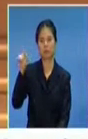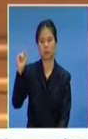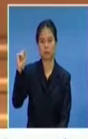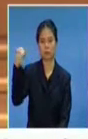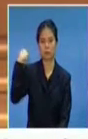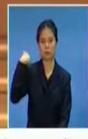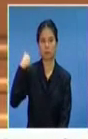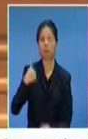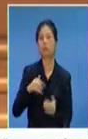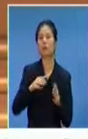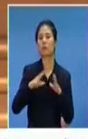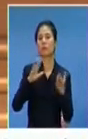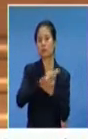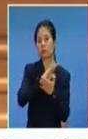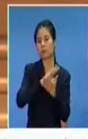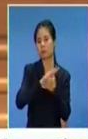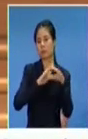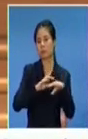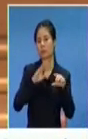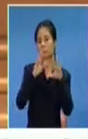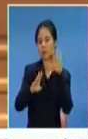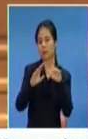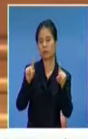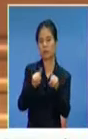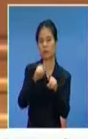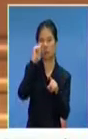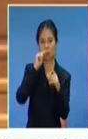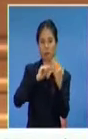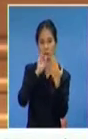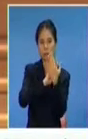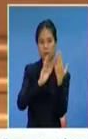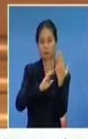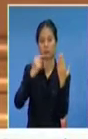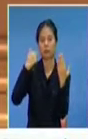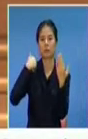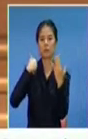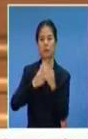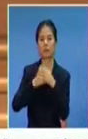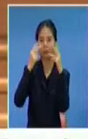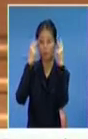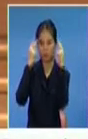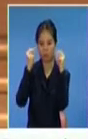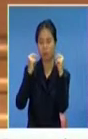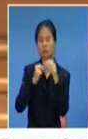ทั้งโรงเรียนเทียบได้กับประเทศไทยครับมีคณะรัฐมนตรีมีนายกรัฐมน